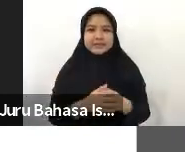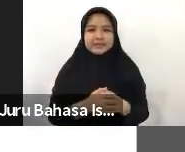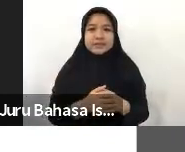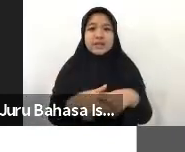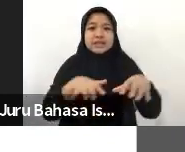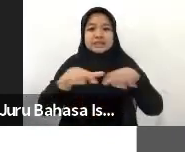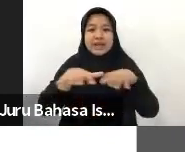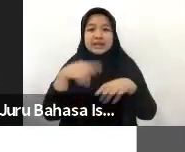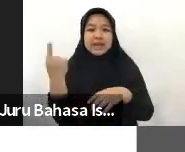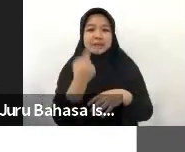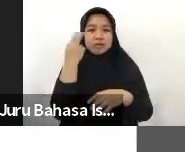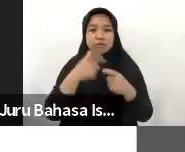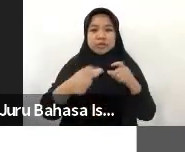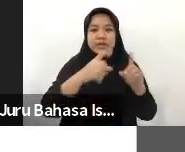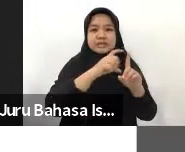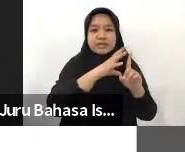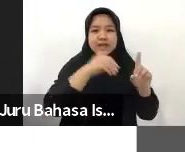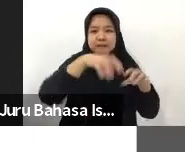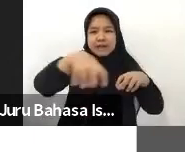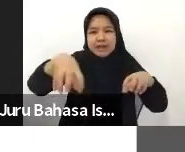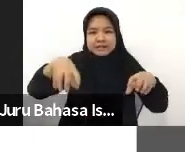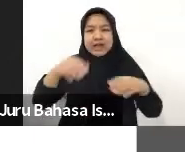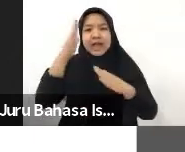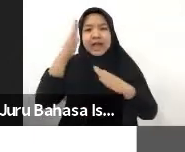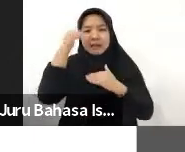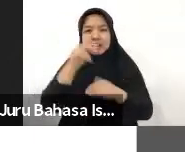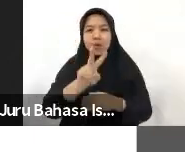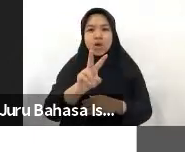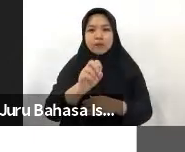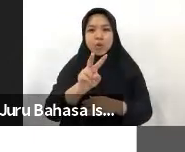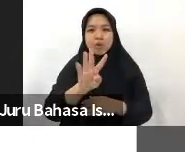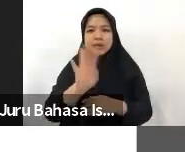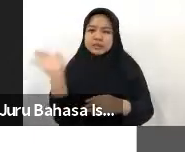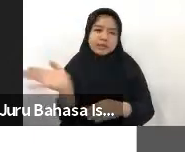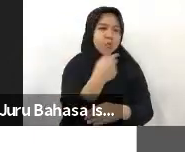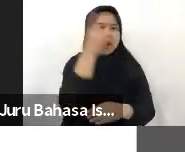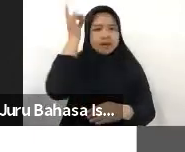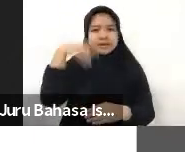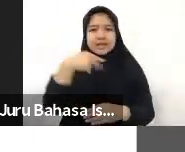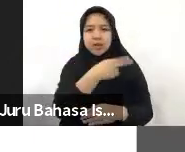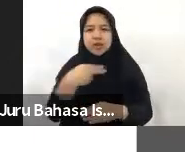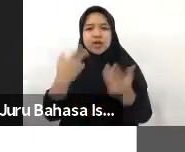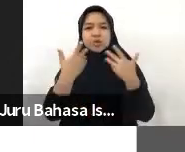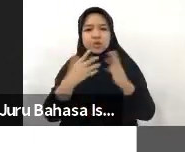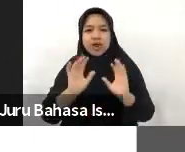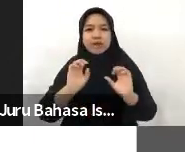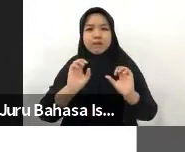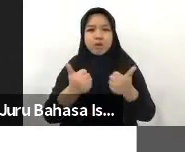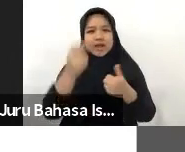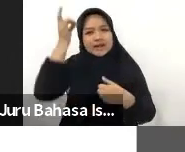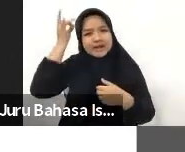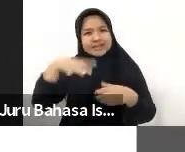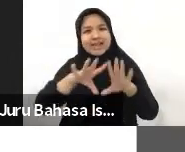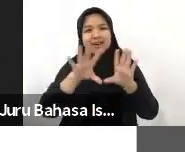untuk proses replikasi, harapan kami sampai 2024 nantinya seluruh desa di Indonesia sudah menerapkan model desa